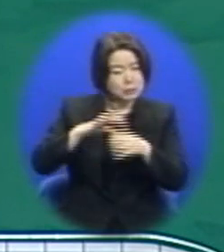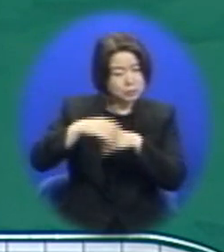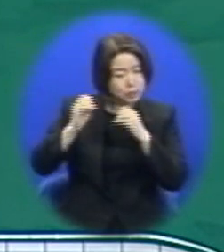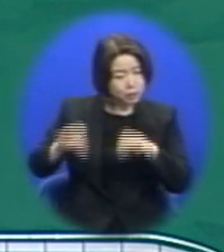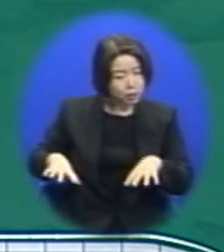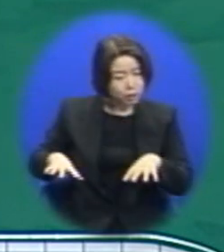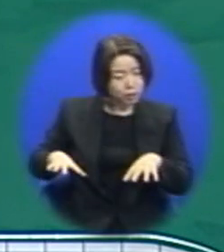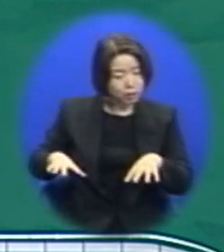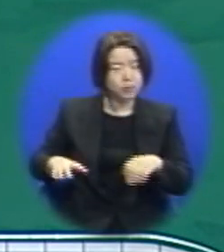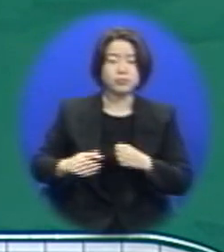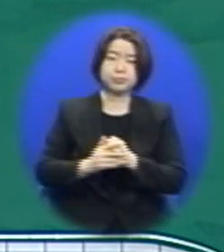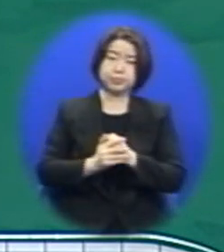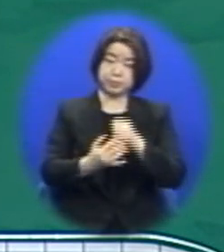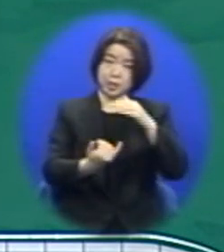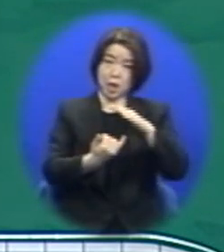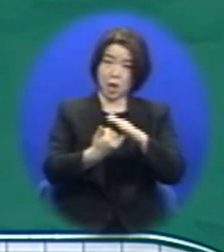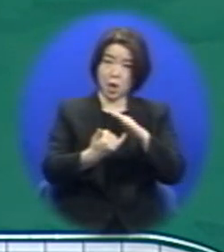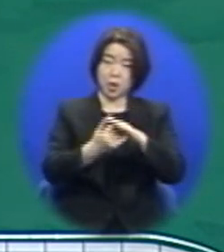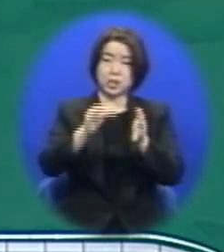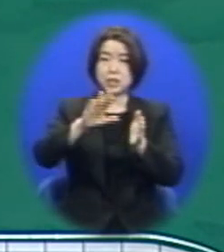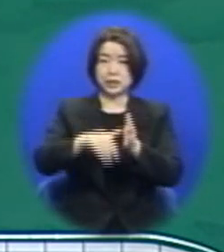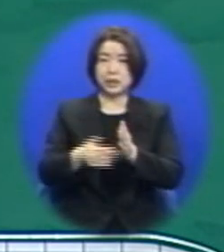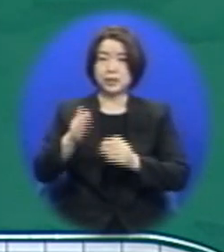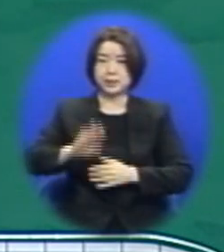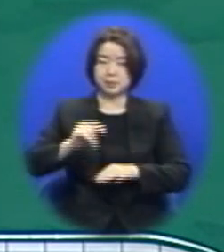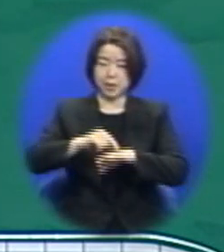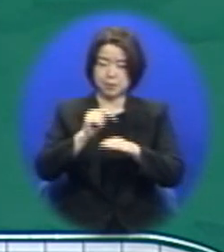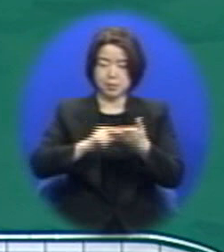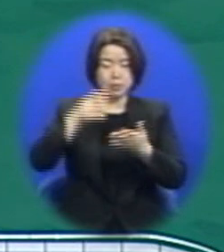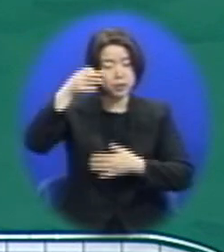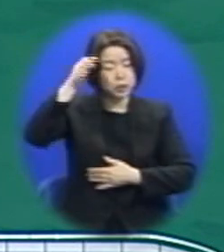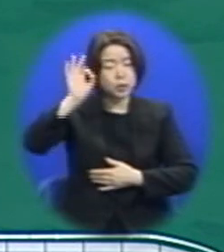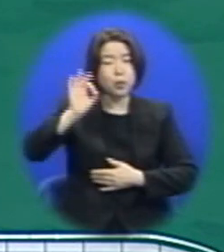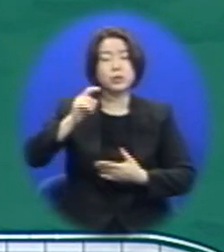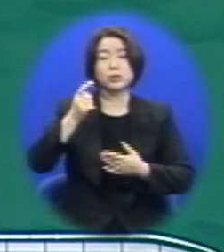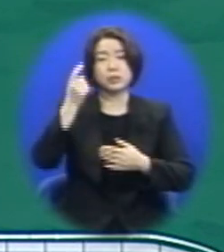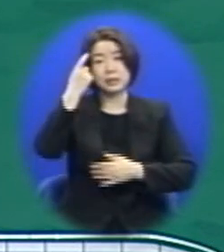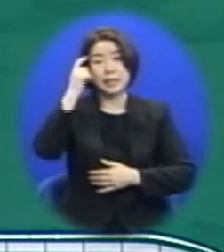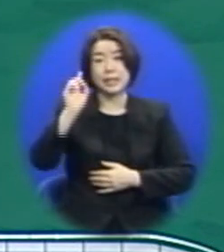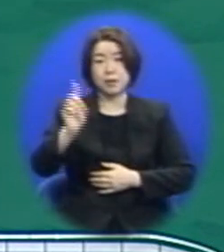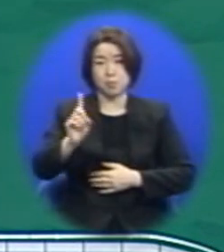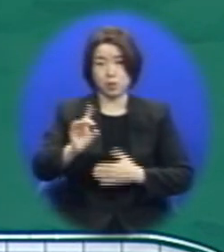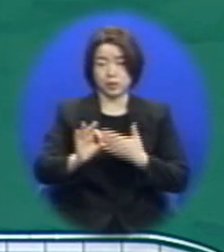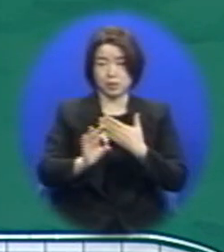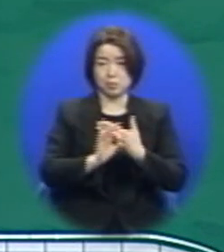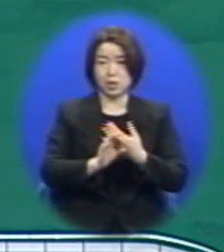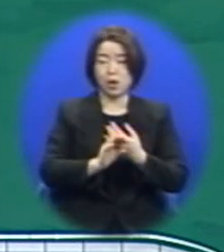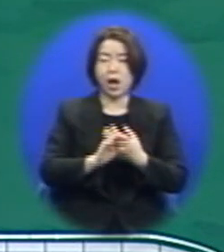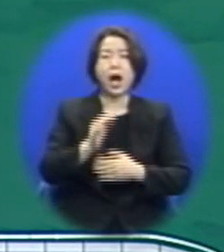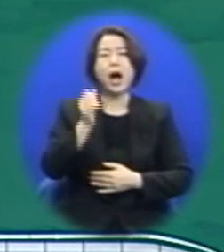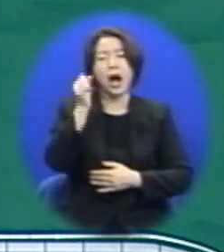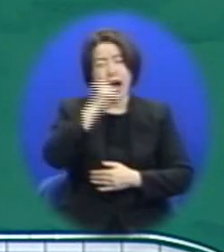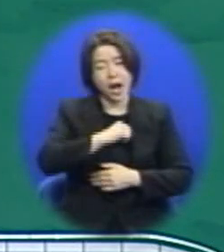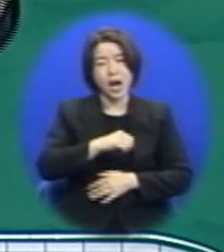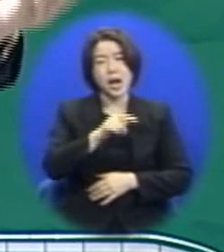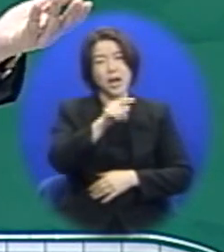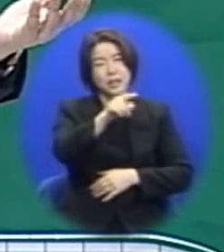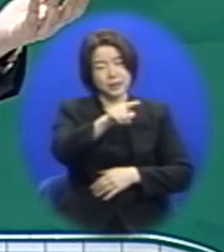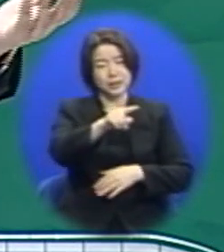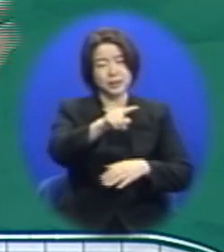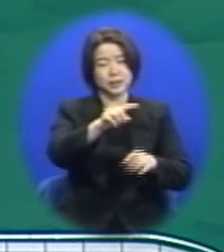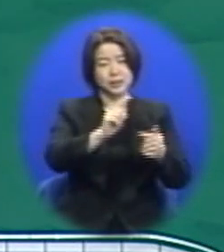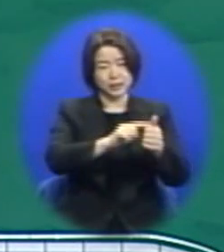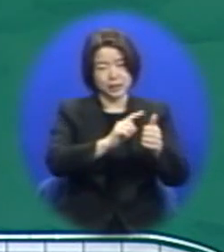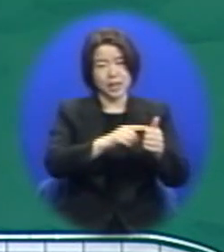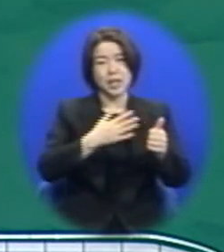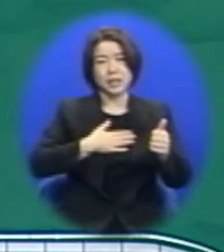그때 그 어린 아이였지만 마음에 떠오른 이런 생각이 있었습니다. 그가 나의 왕은